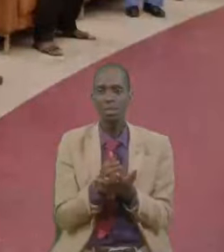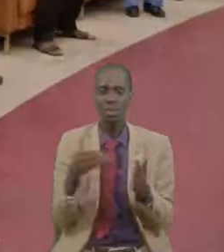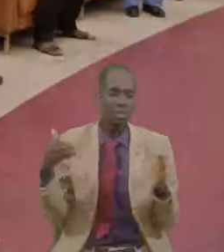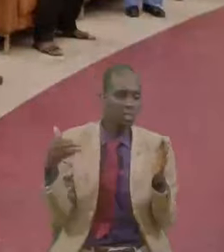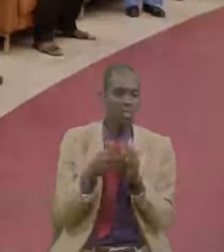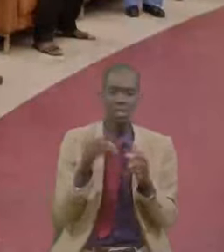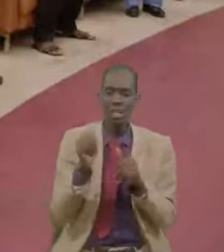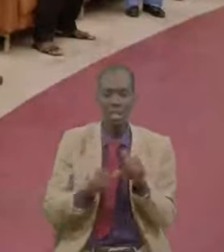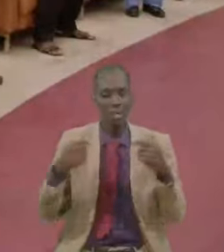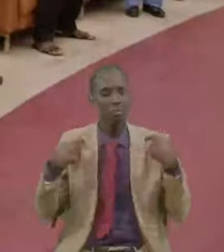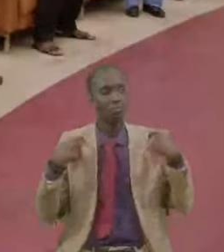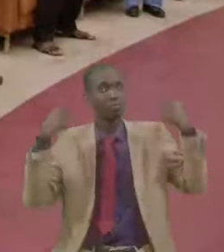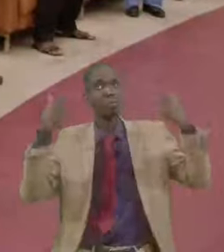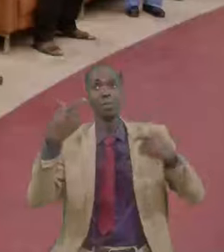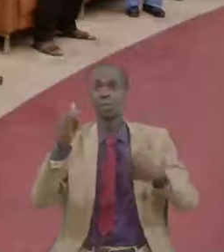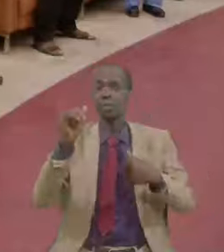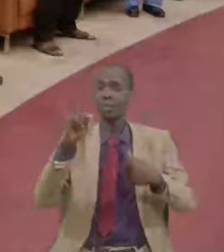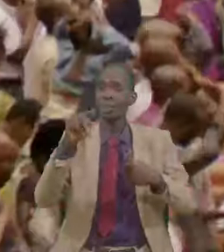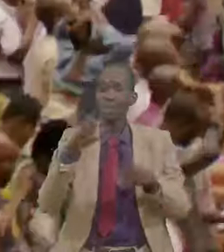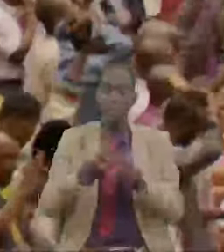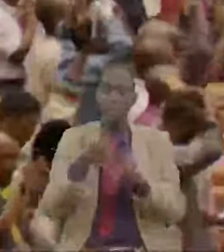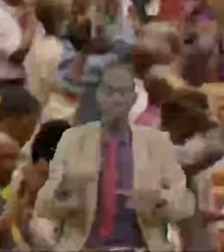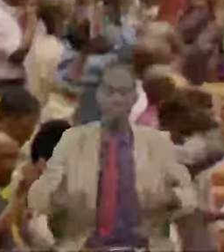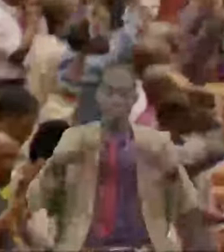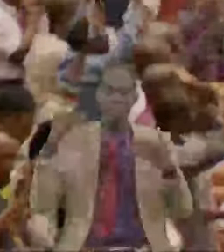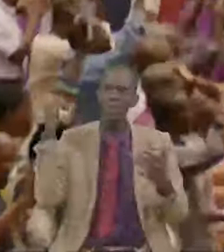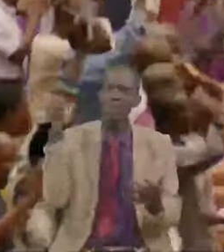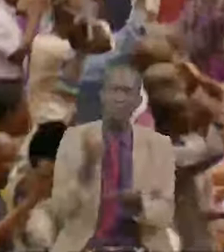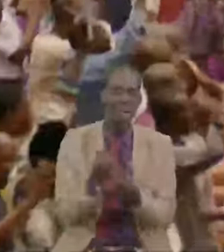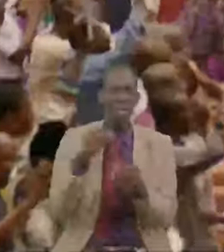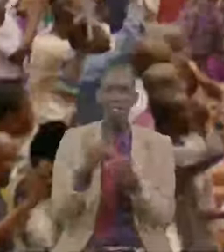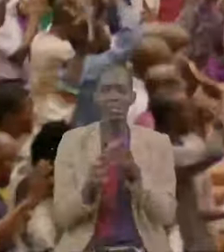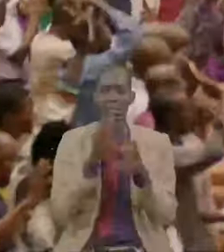Contre chaque géant dans votre vie, amen.